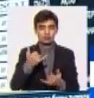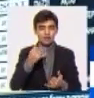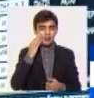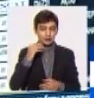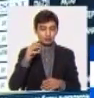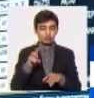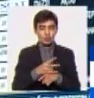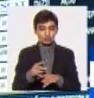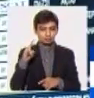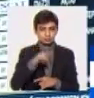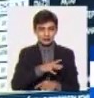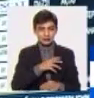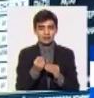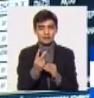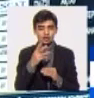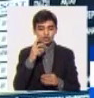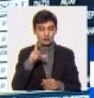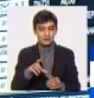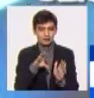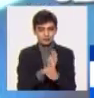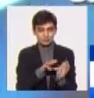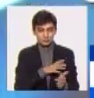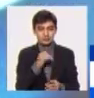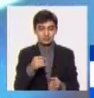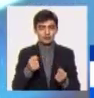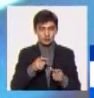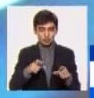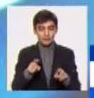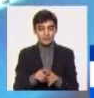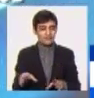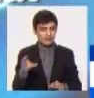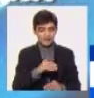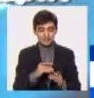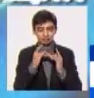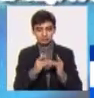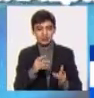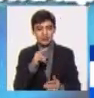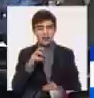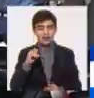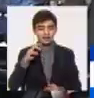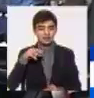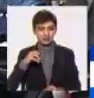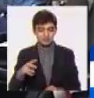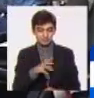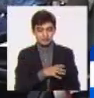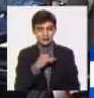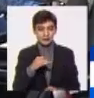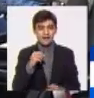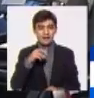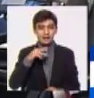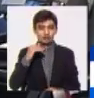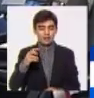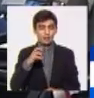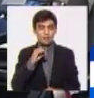ночью, было 12 человек, включая экипаж. Все они помещены на карантин. Ежан Биртанов добавил, что пока оснований